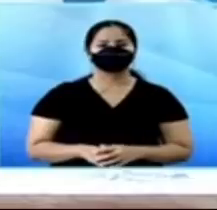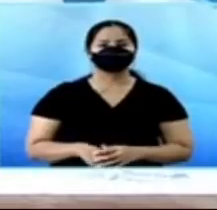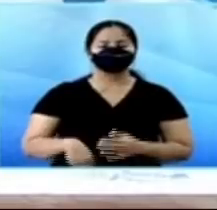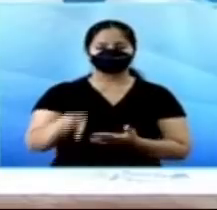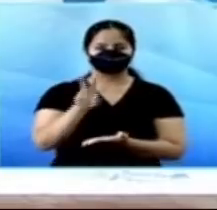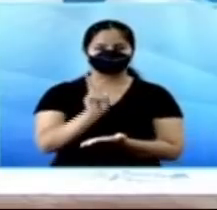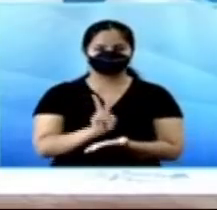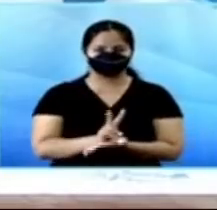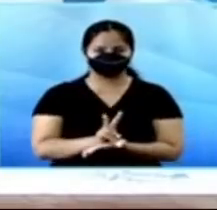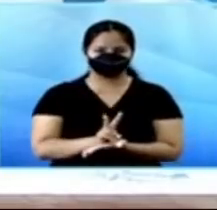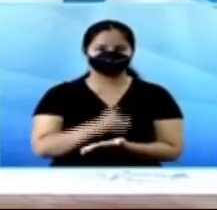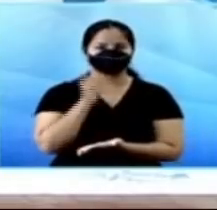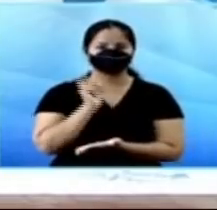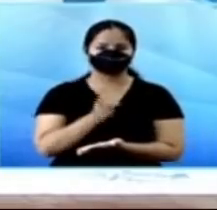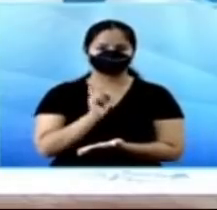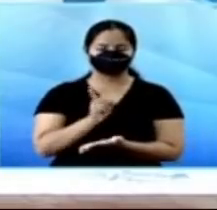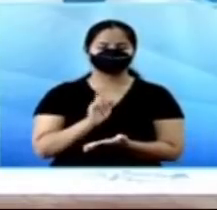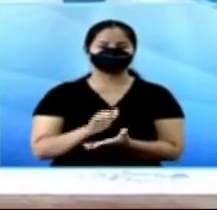วงอย่างเคร่งครัด